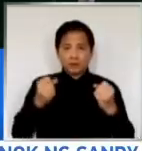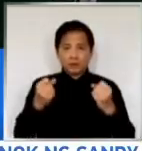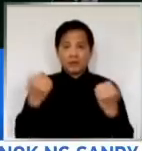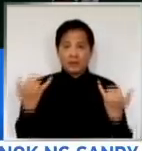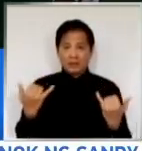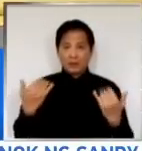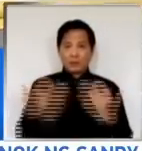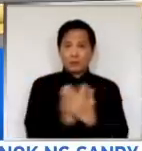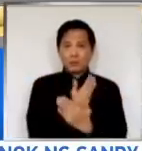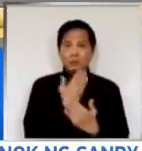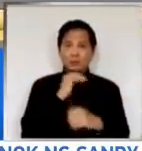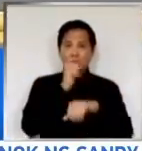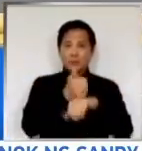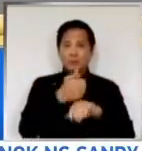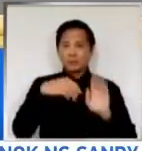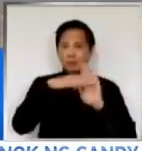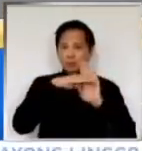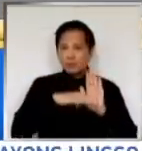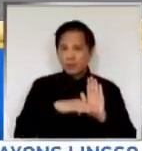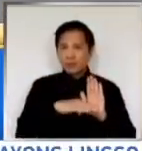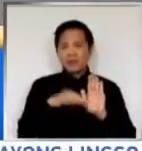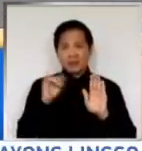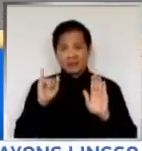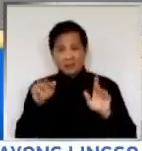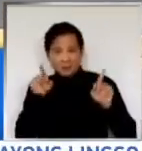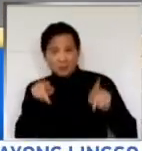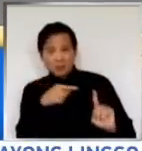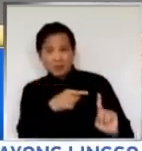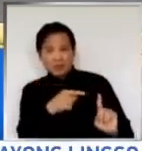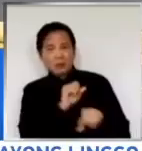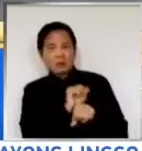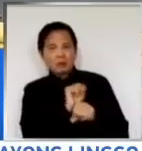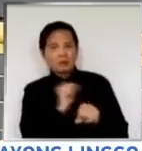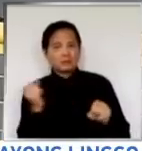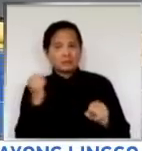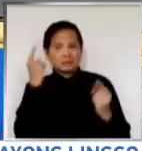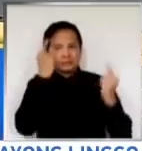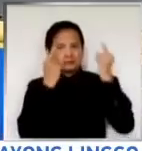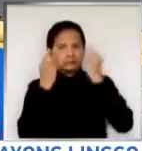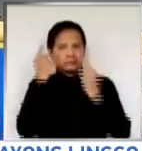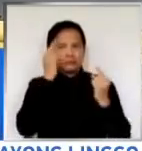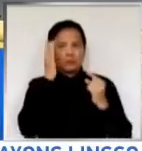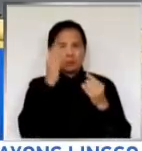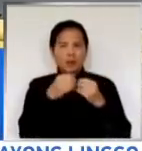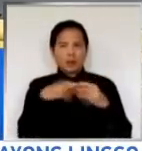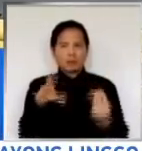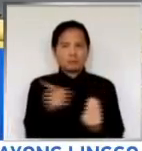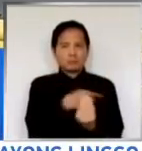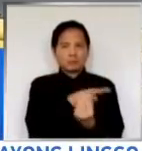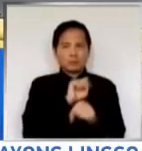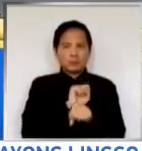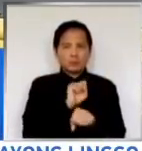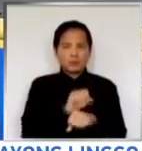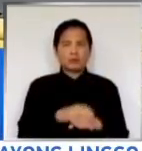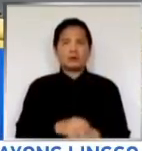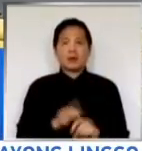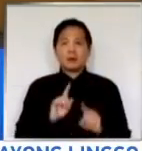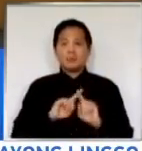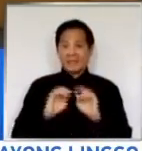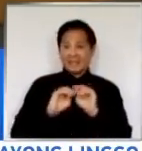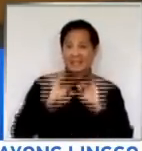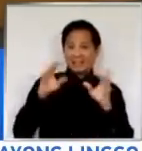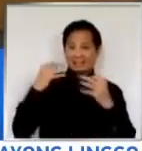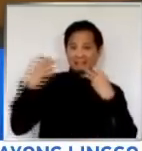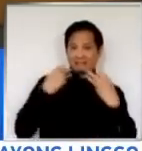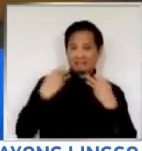ang konduktor na si Christian na baka mawalan ulit siya ng trabaho. Pero sa ngayon, wala pa raw malinaw na patakaran sa kanilang mga biyahe.